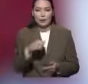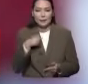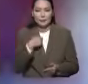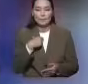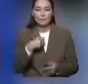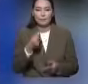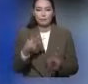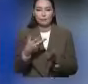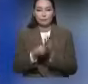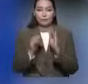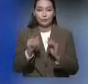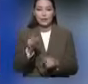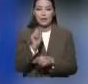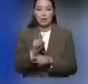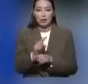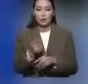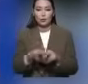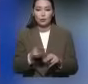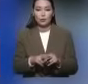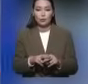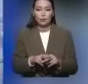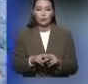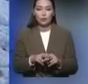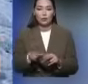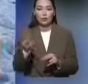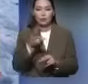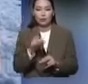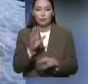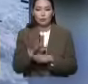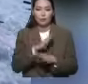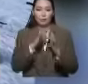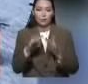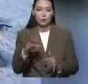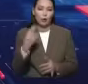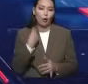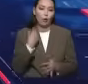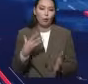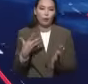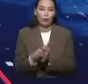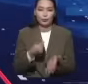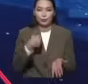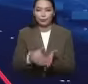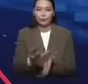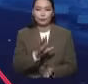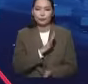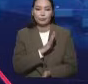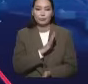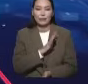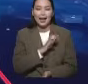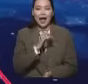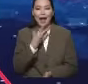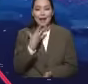екен. Кейіннен тапсырыс беруші тарап шыршаның талапқа сай еместігін айтып, қаржысын беруден бас тартқан. Аяз ата мен